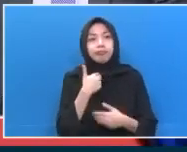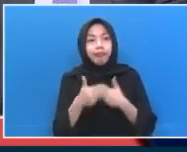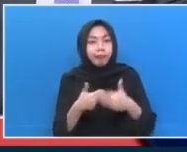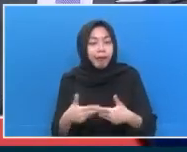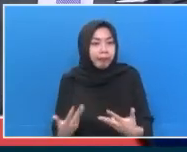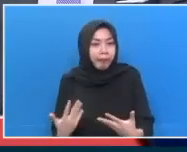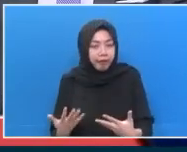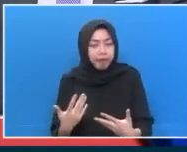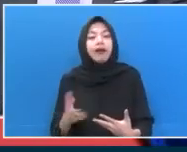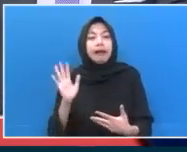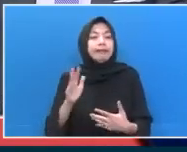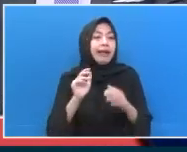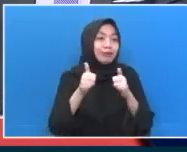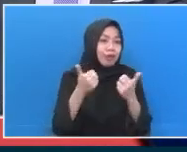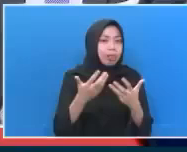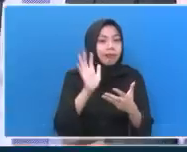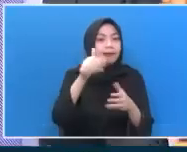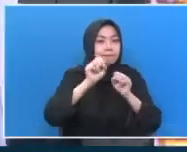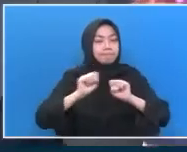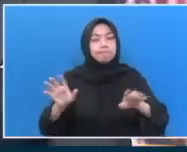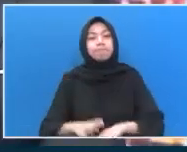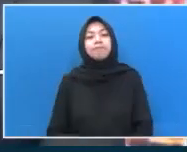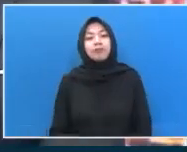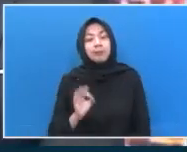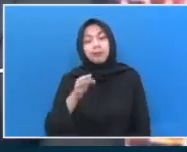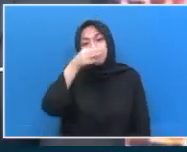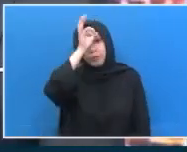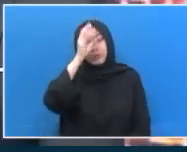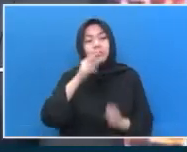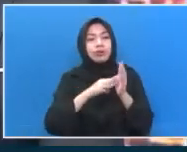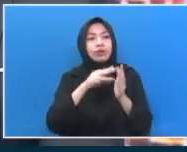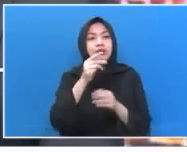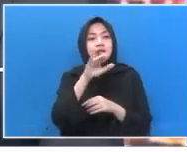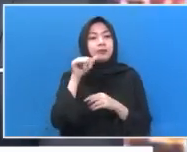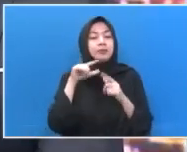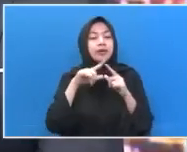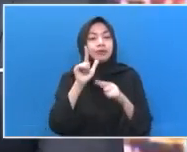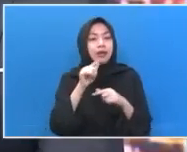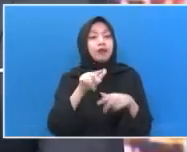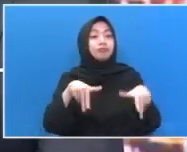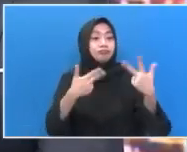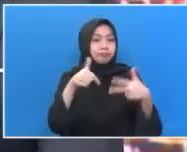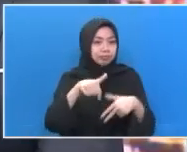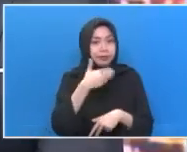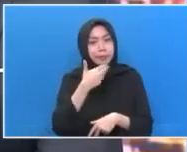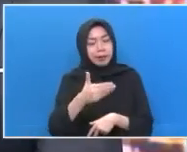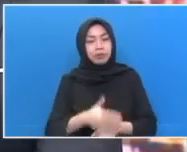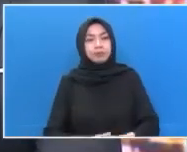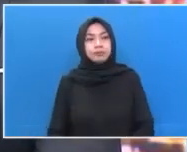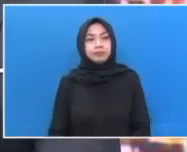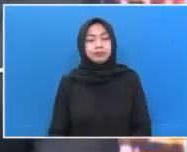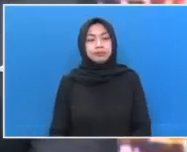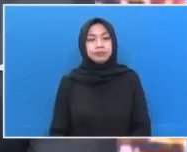baik terima kasih Kasat Reskrim Polrestabes Surabaya AKBP mirzal Maulana telah bergabung bersama kami di Kompas malam Salam sehat